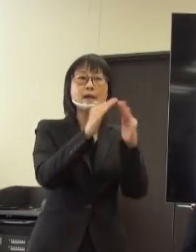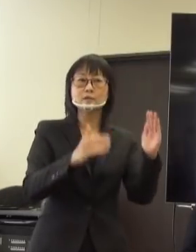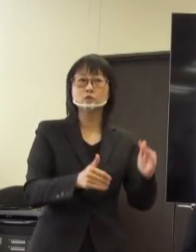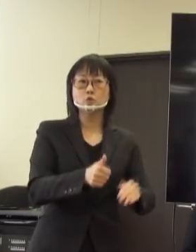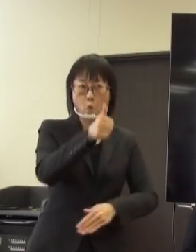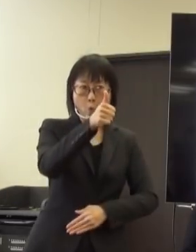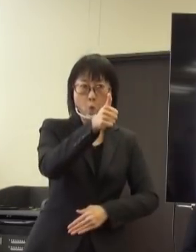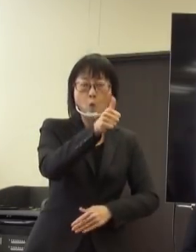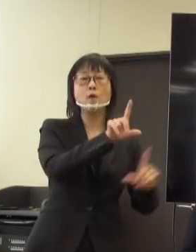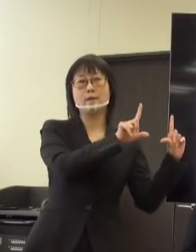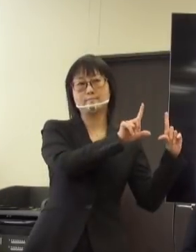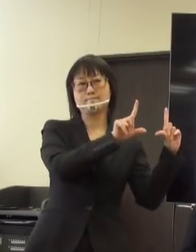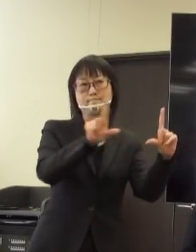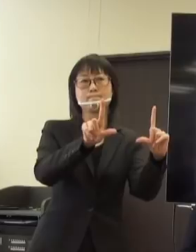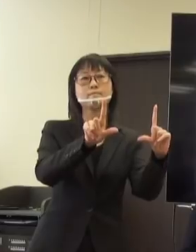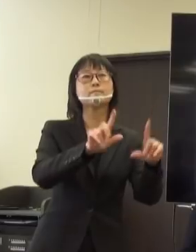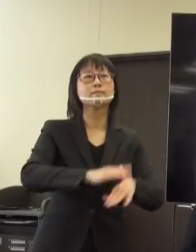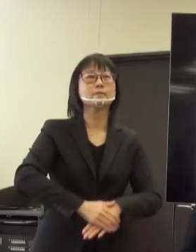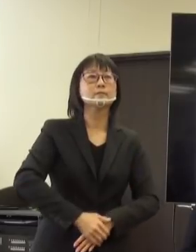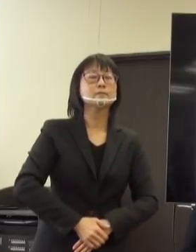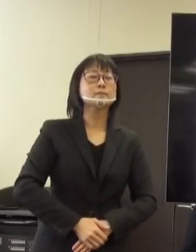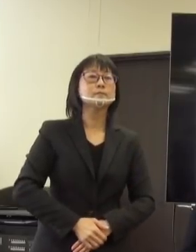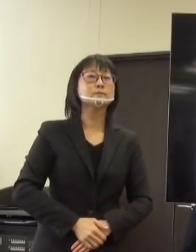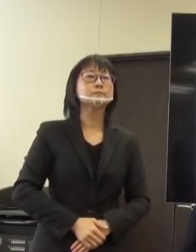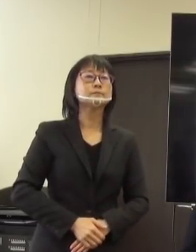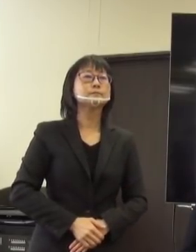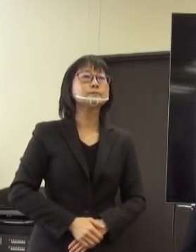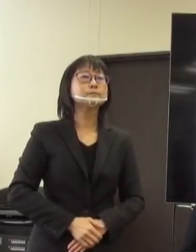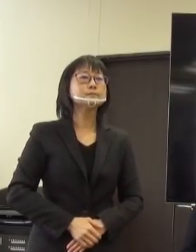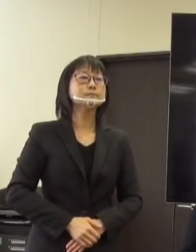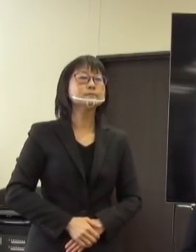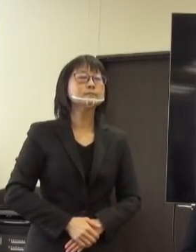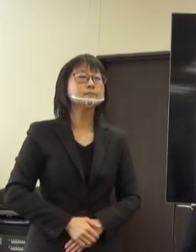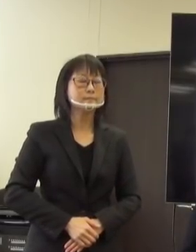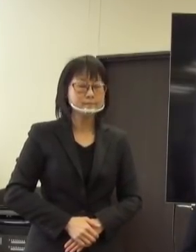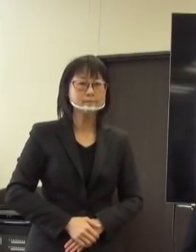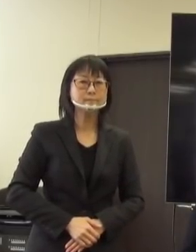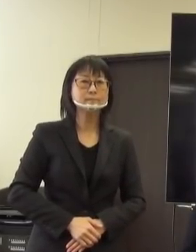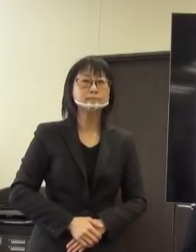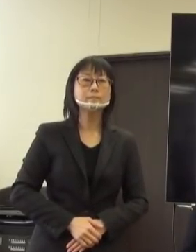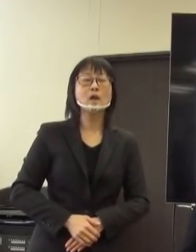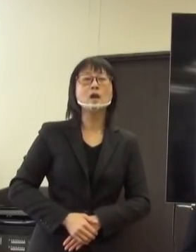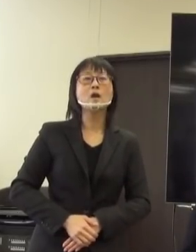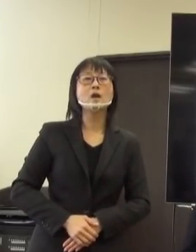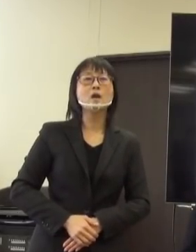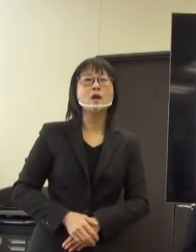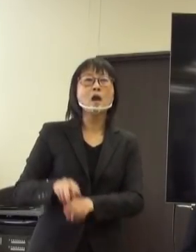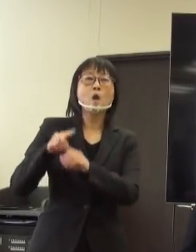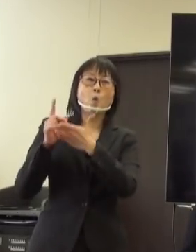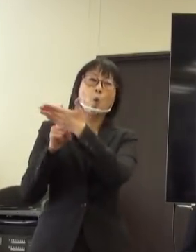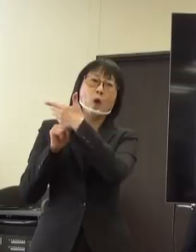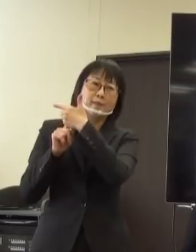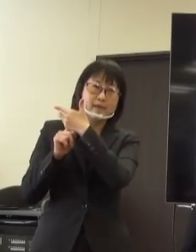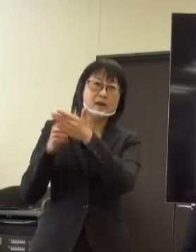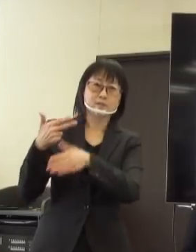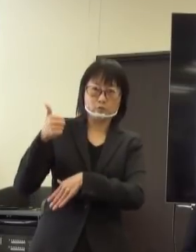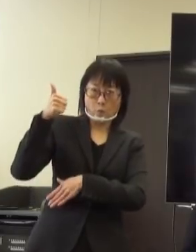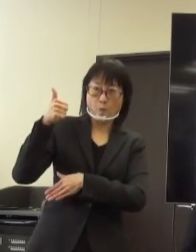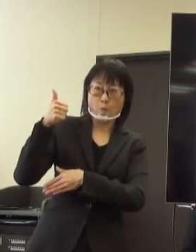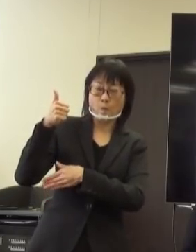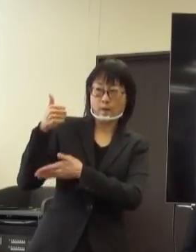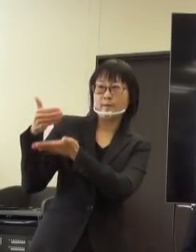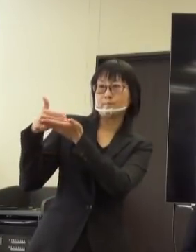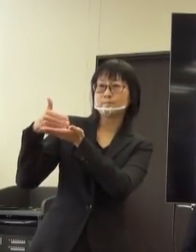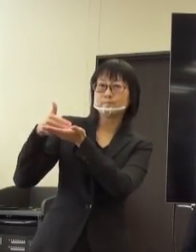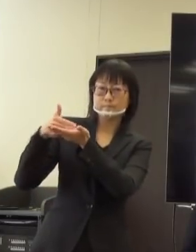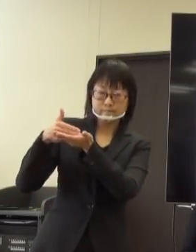師会会長の岡野でございます。今桑田市長から発表というかござい